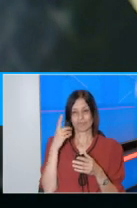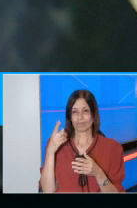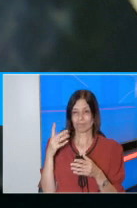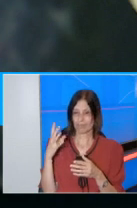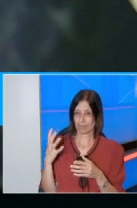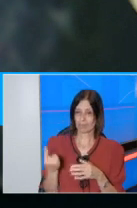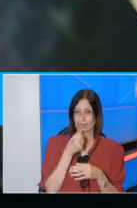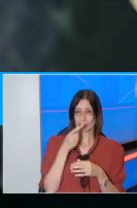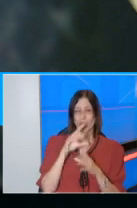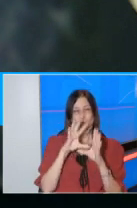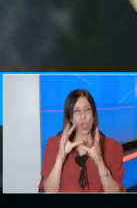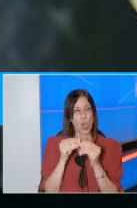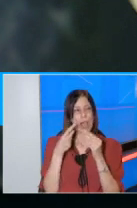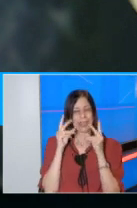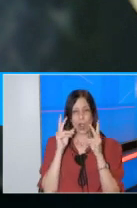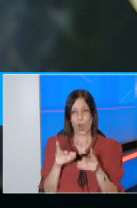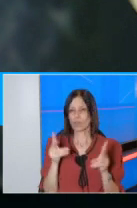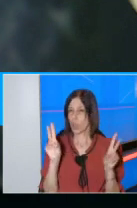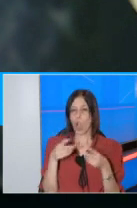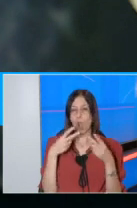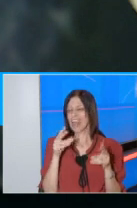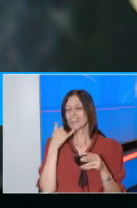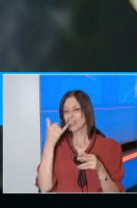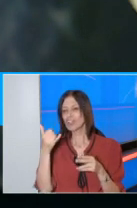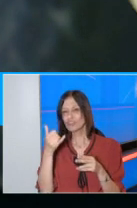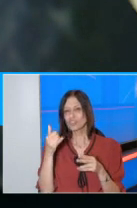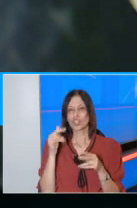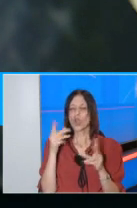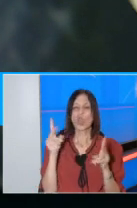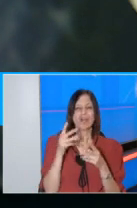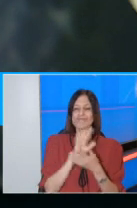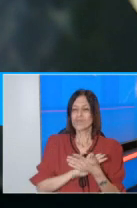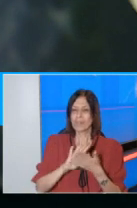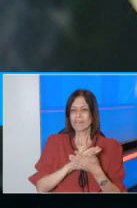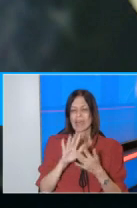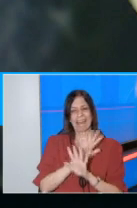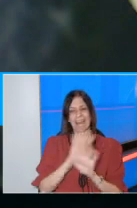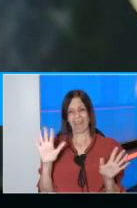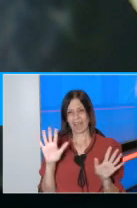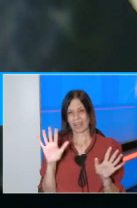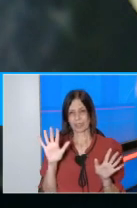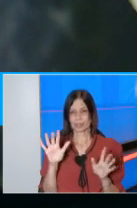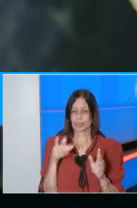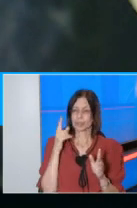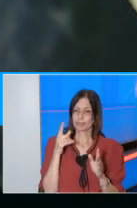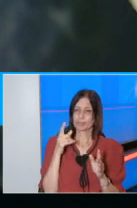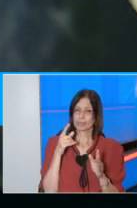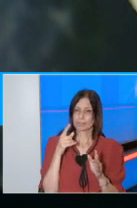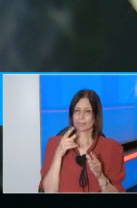למעשה את כל היכולות. הוא לא יכול להתקשר אפילו. הוא לא יכול לעשות כלום למעט הוצאת, נקרא לזה